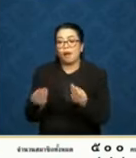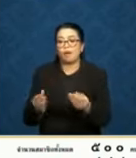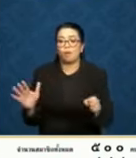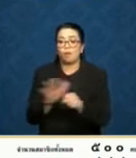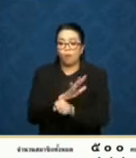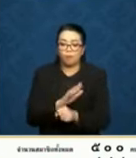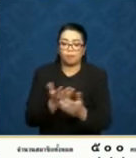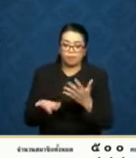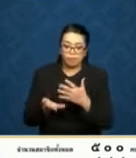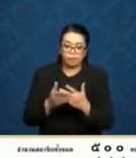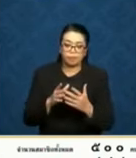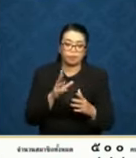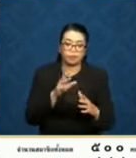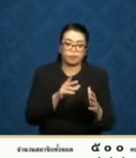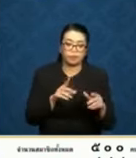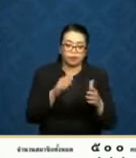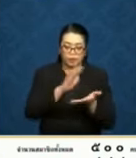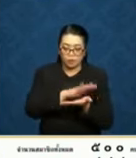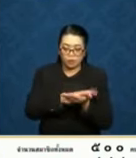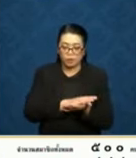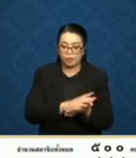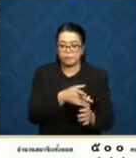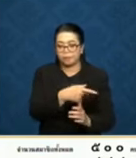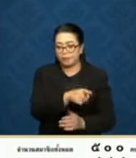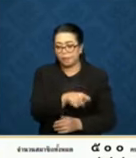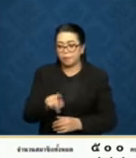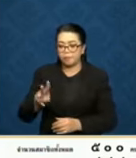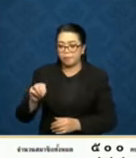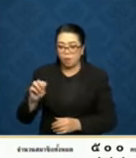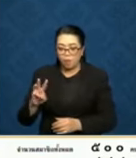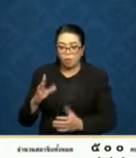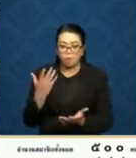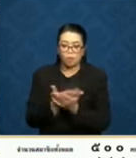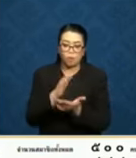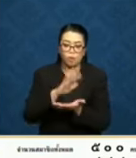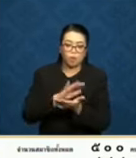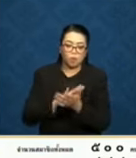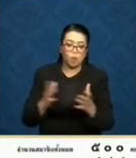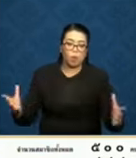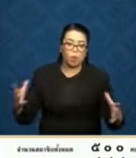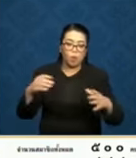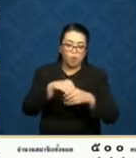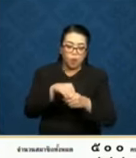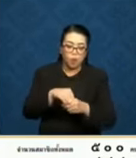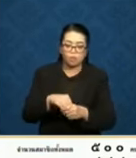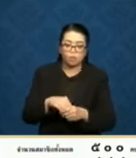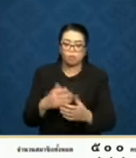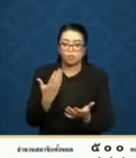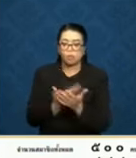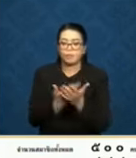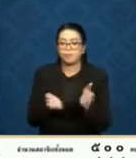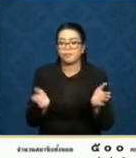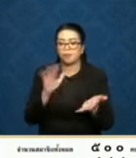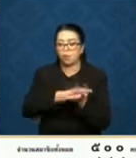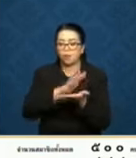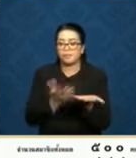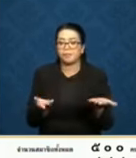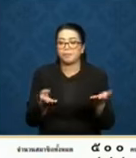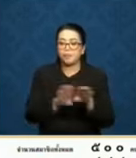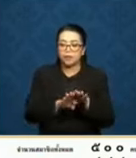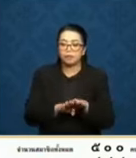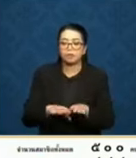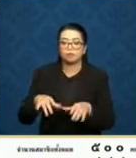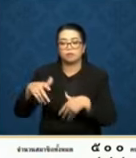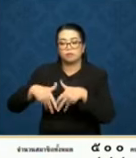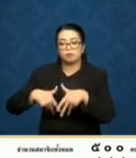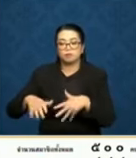จะเพิ่มครูให้ครบทั้งสาระวิชากทำไมไวลvค Eleanorชุมชนกไม่ยอม มันอยู่ในสภาวะ จะ